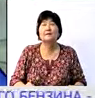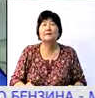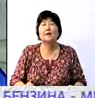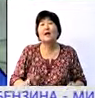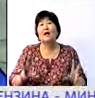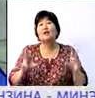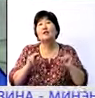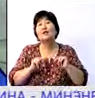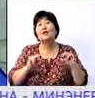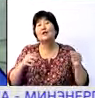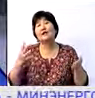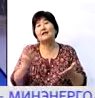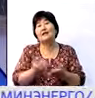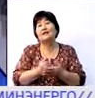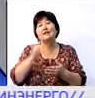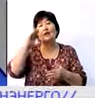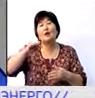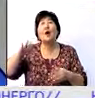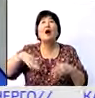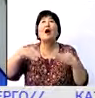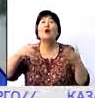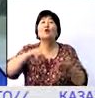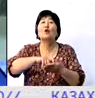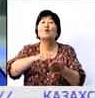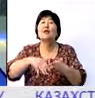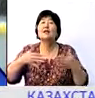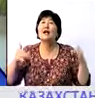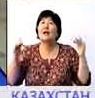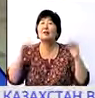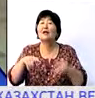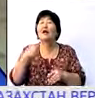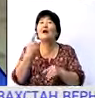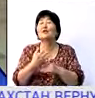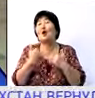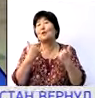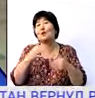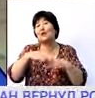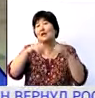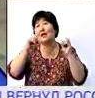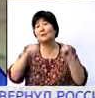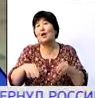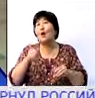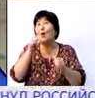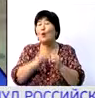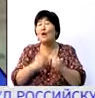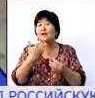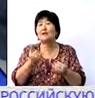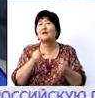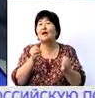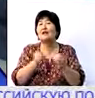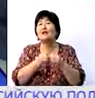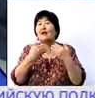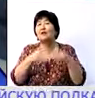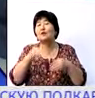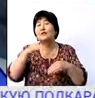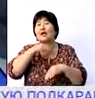Счастье учителя в достижениях учеников. В огромном зале собрались представители одной из самых почетных профессий. У каждого за спиной десятки выпускных